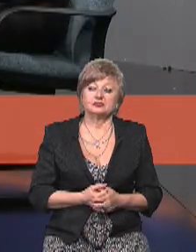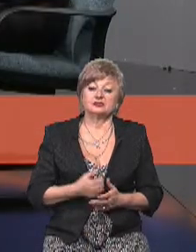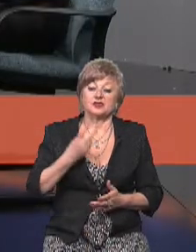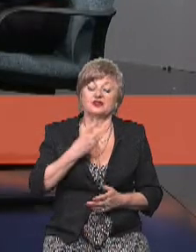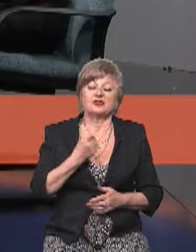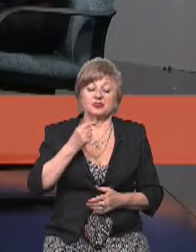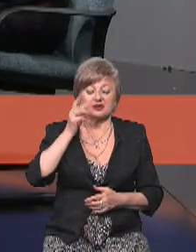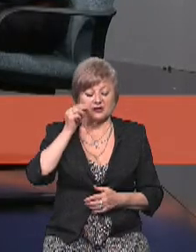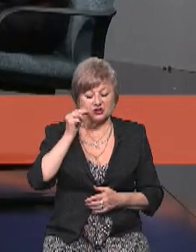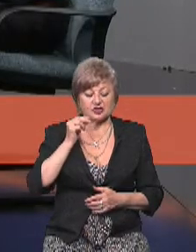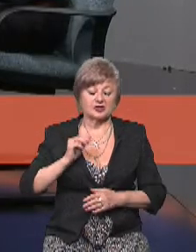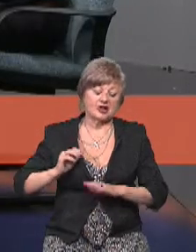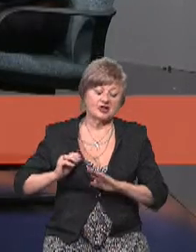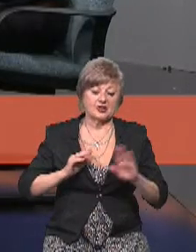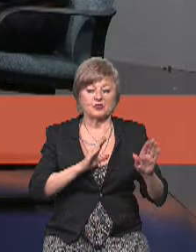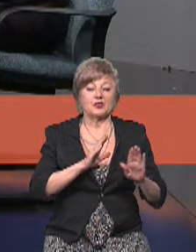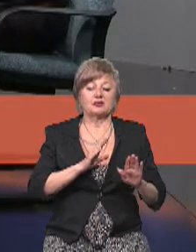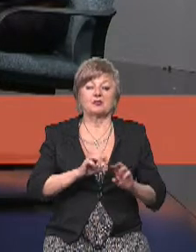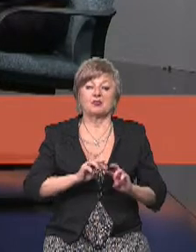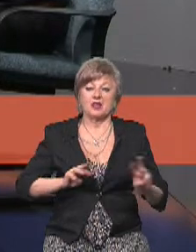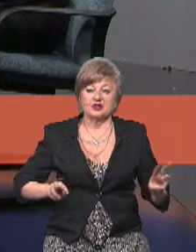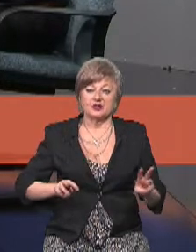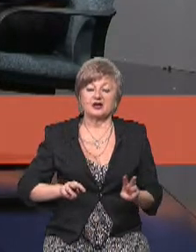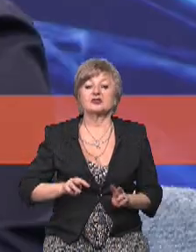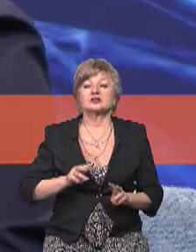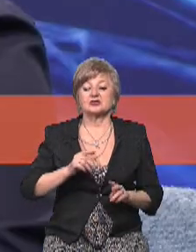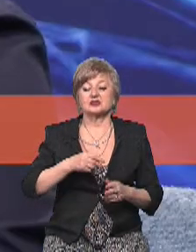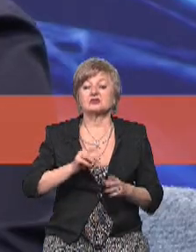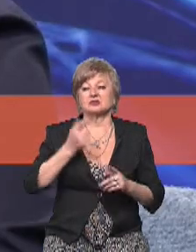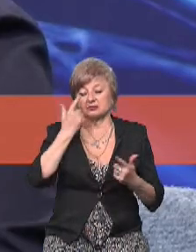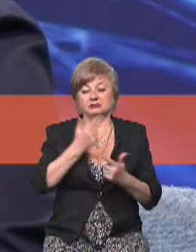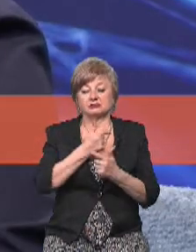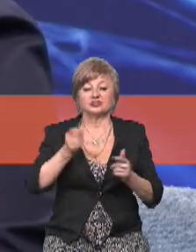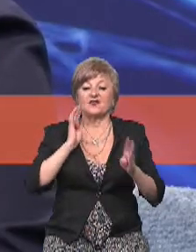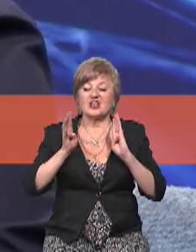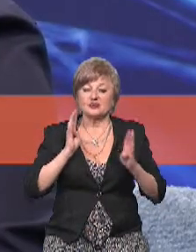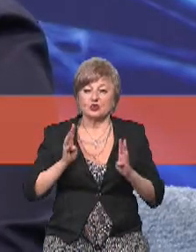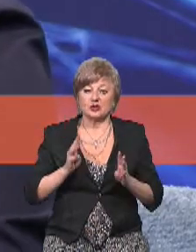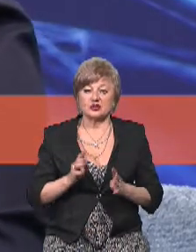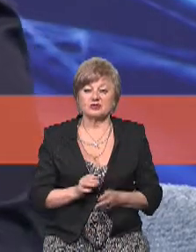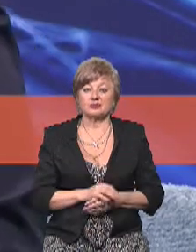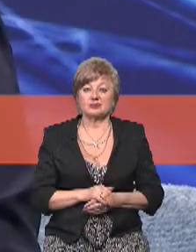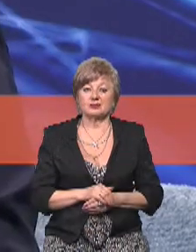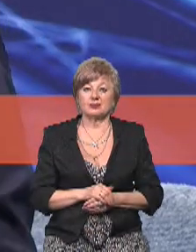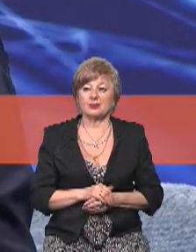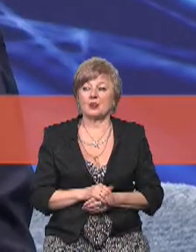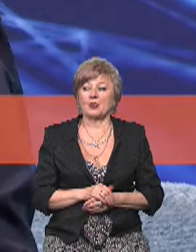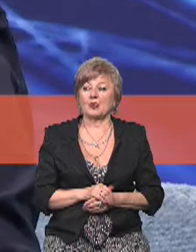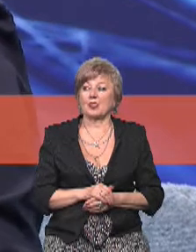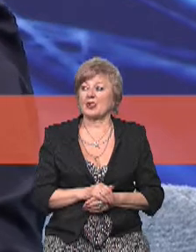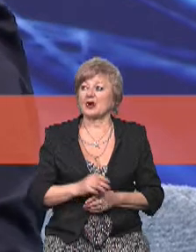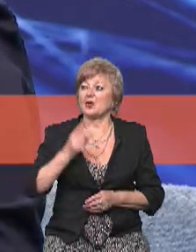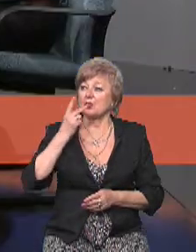21 серпня заступник міністра інфраструктури України Юрій Лавренюк опублікував пост у Фейсбуці, де